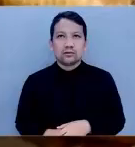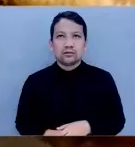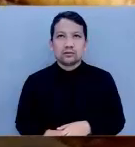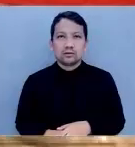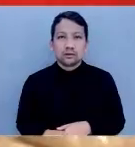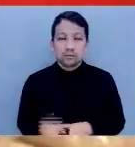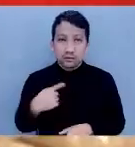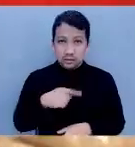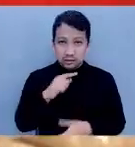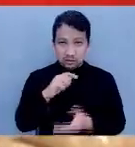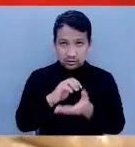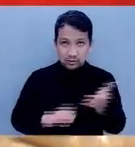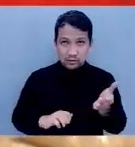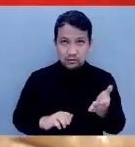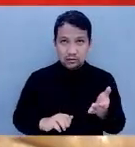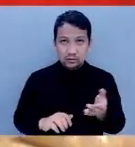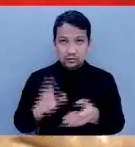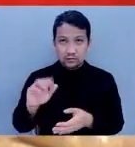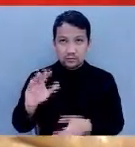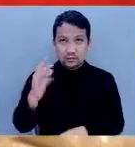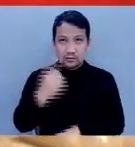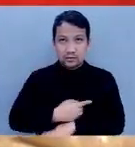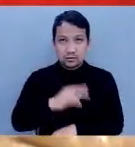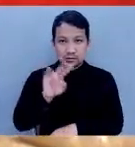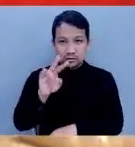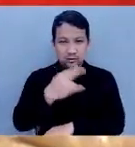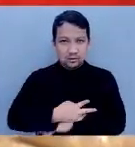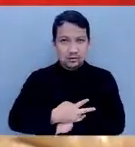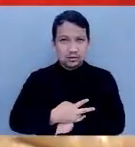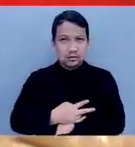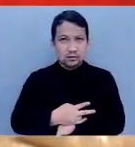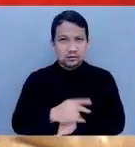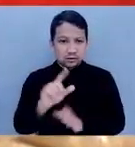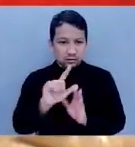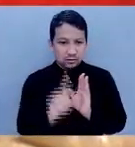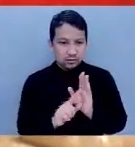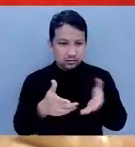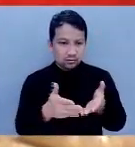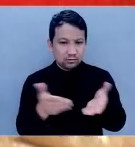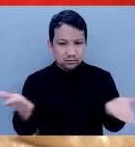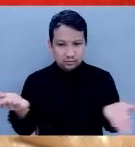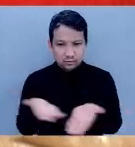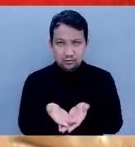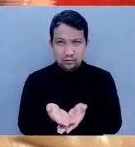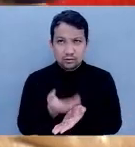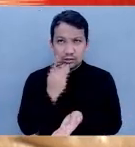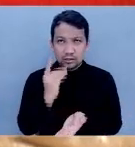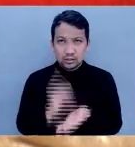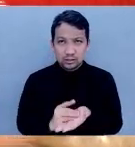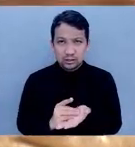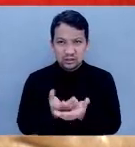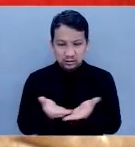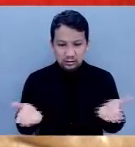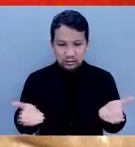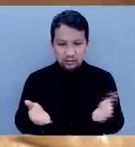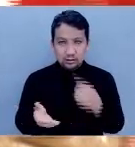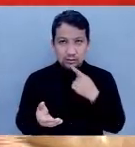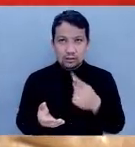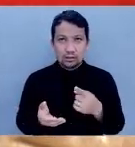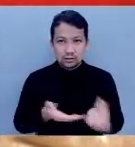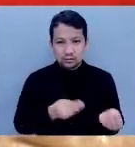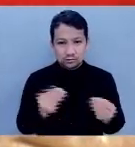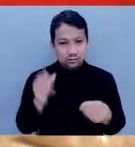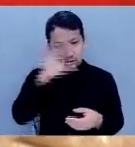ngayong bawasan yung 15 days into 7 days dahil Kung legal ka na importer hawak mo lahat ng dokumento e pag hinanapan bibigay niyo